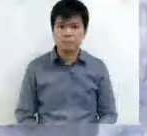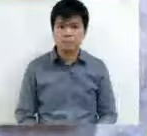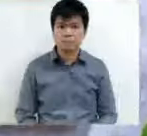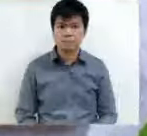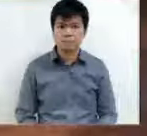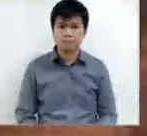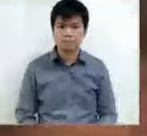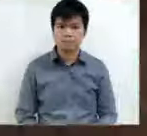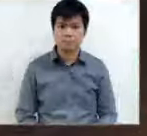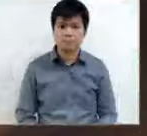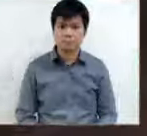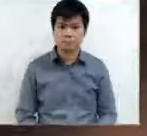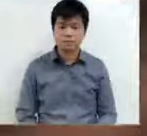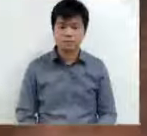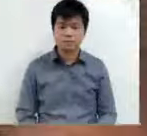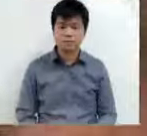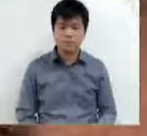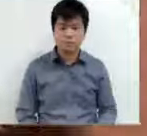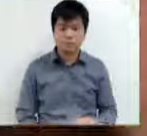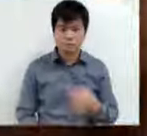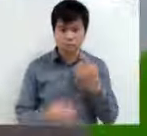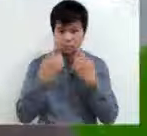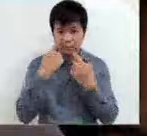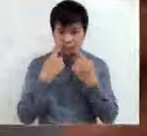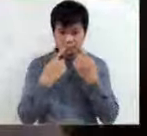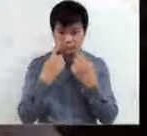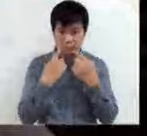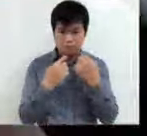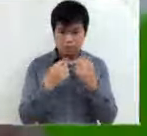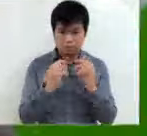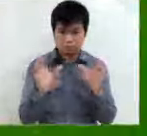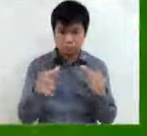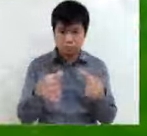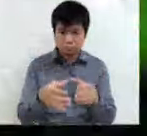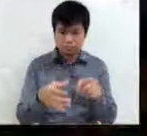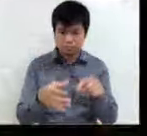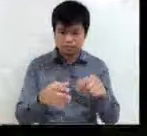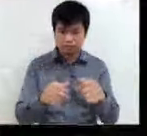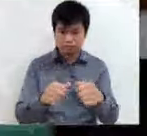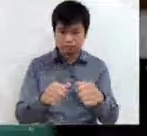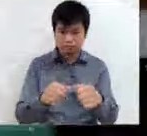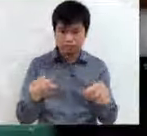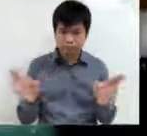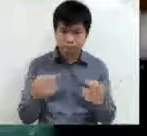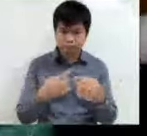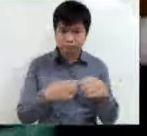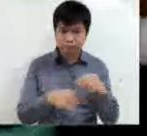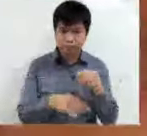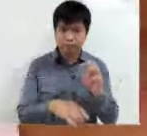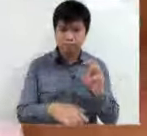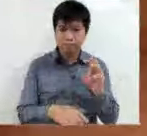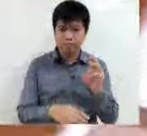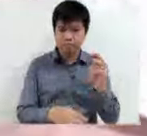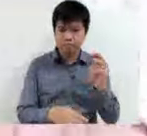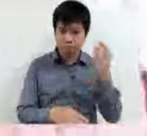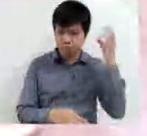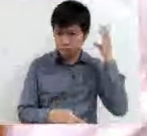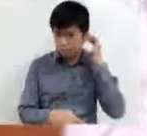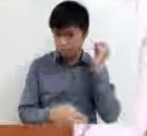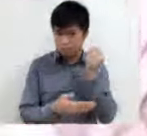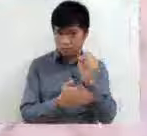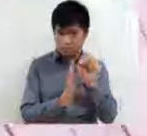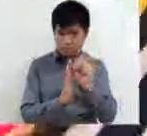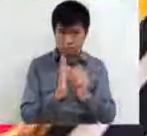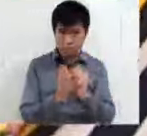Napuno ng iyakan ang loob ng maliit na classroom na ito sa Mindanao State University sa Marawi City. Sila ang ilan sa